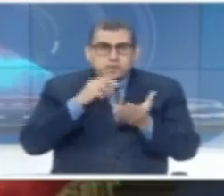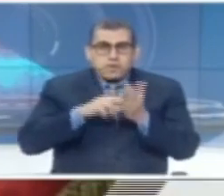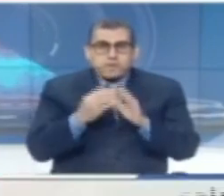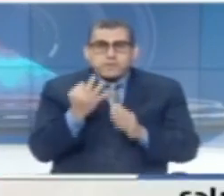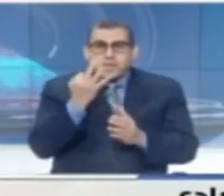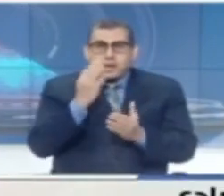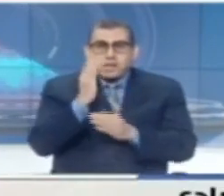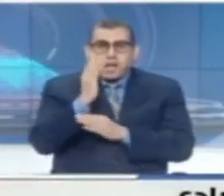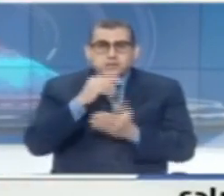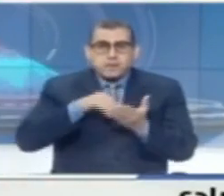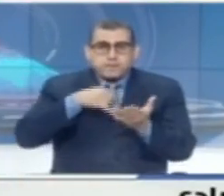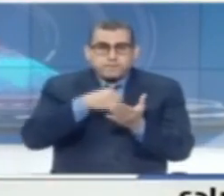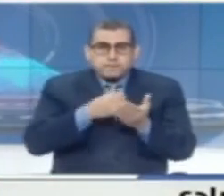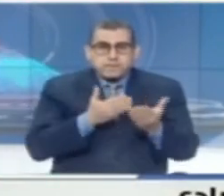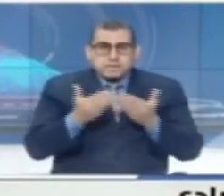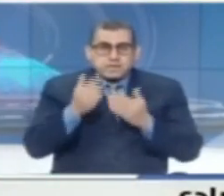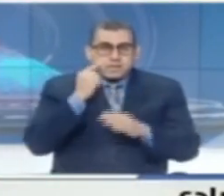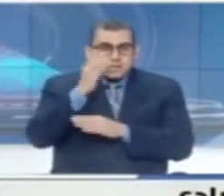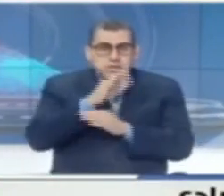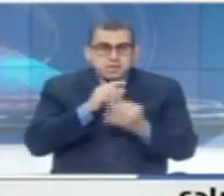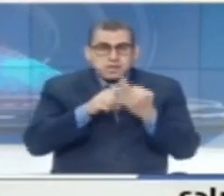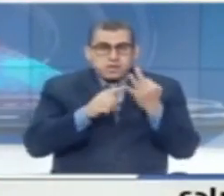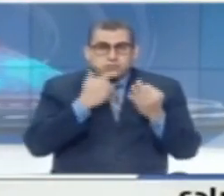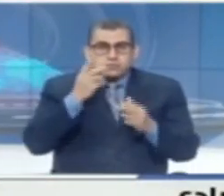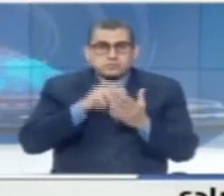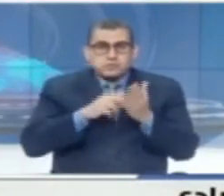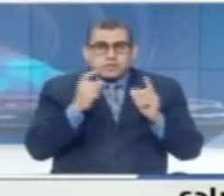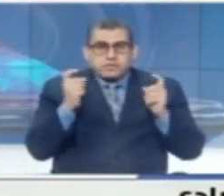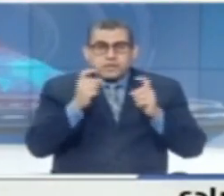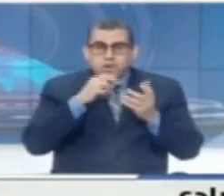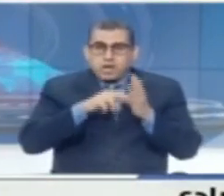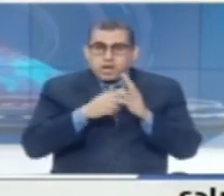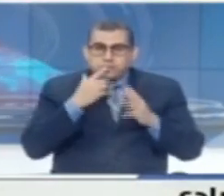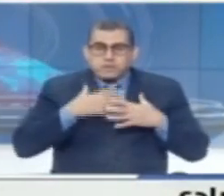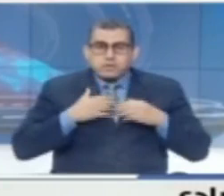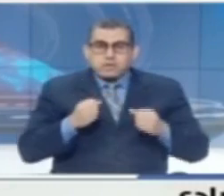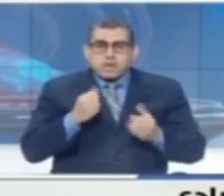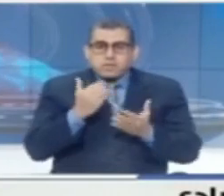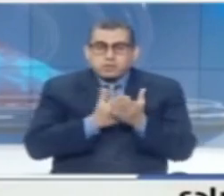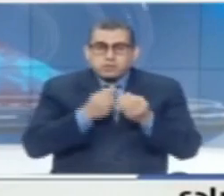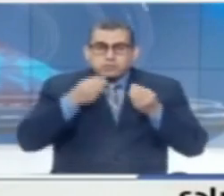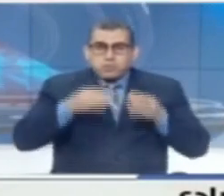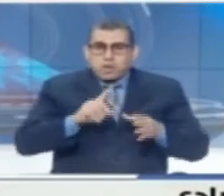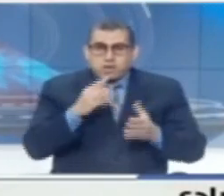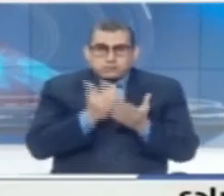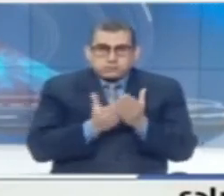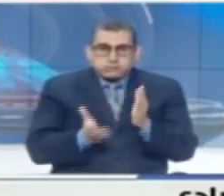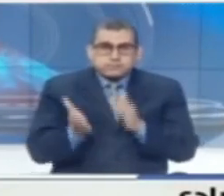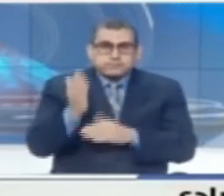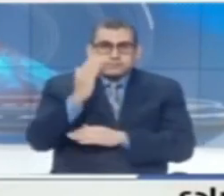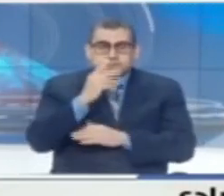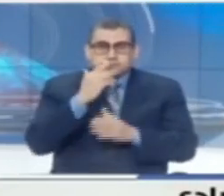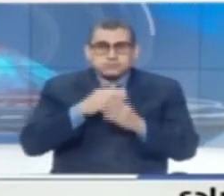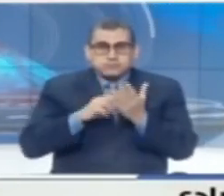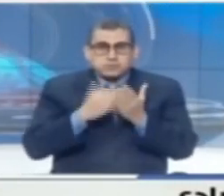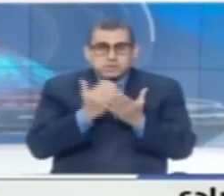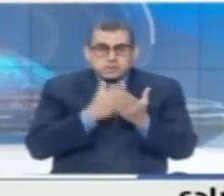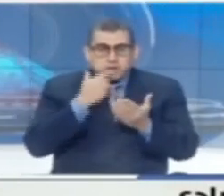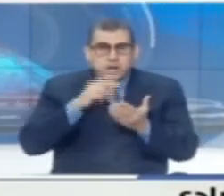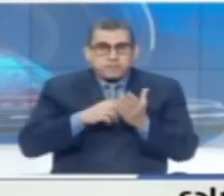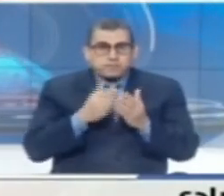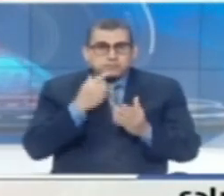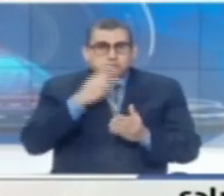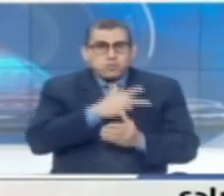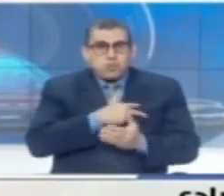اللامركزية الإدارية والاستراتيجية الدفاعية والتعافي الاقتصادي، منوها إلى أن تعطيل خطة التعافي الاقتصادي